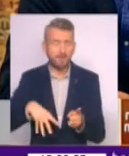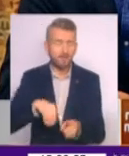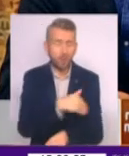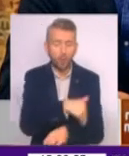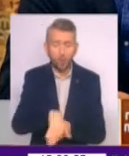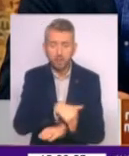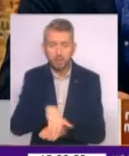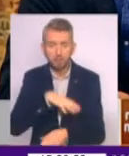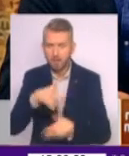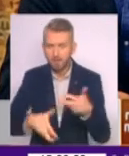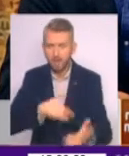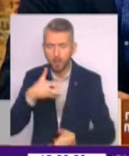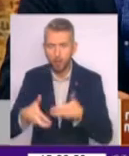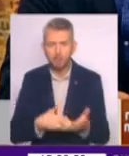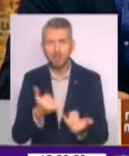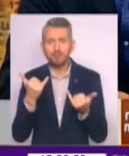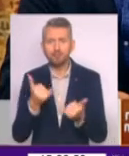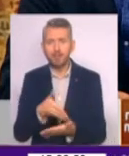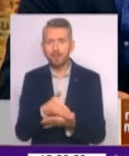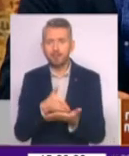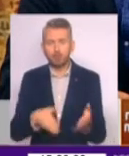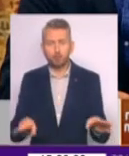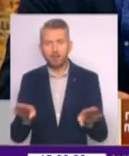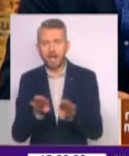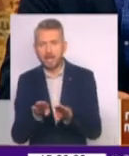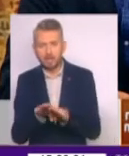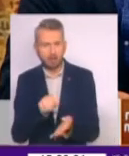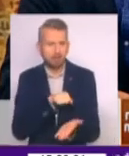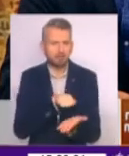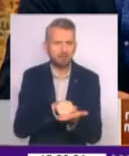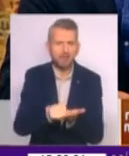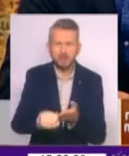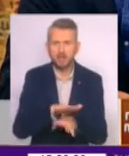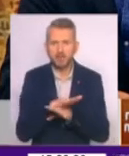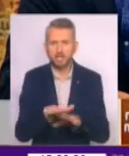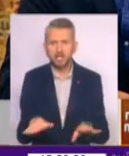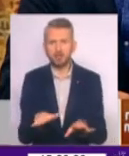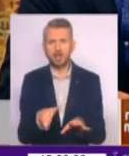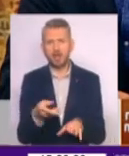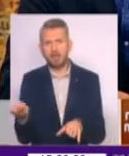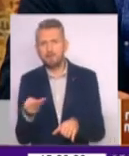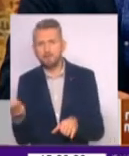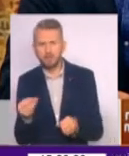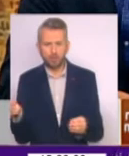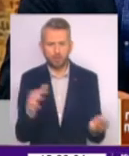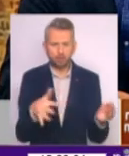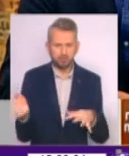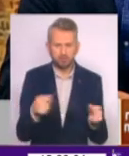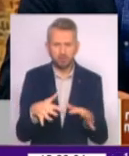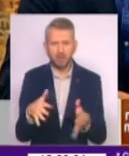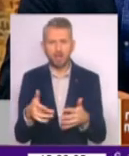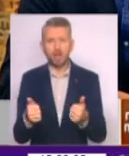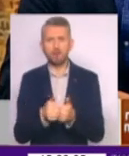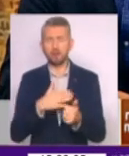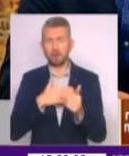перекопані, зараз наполовину це закрито, не заасфальтовано, десь кусками чогось ще брошено. Возле